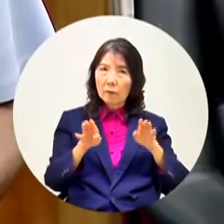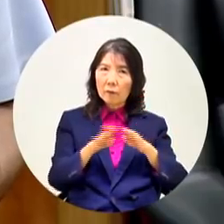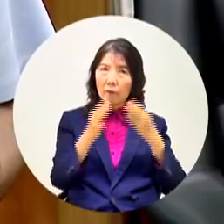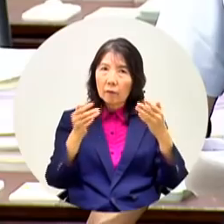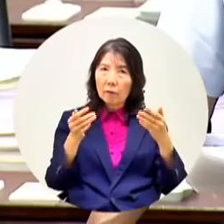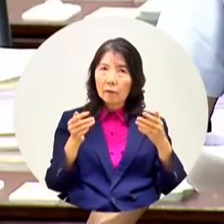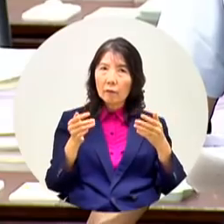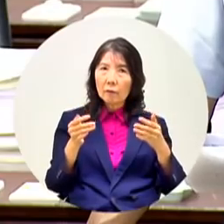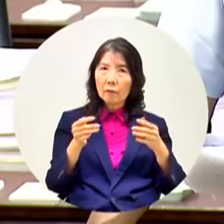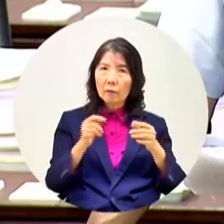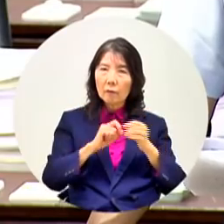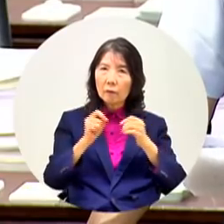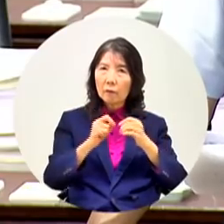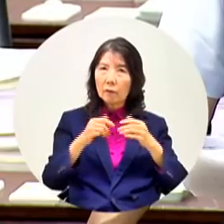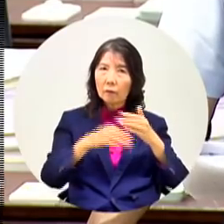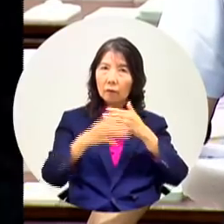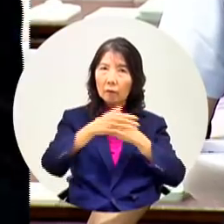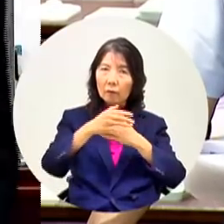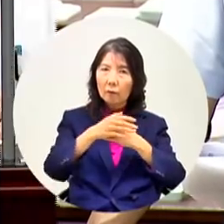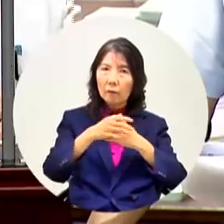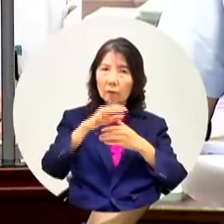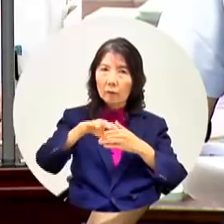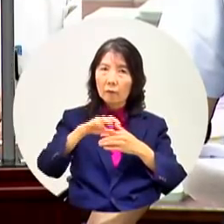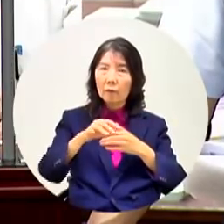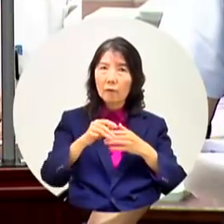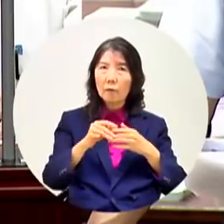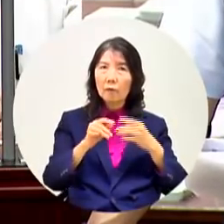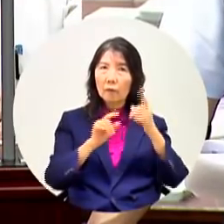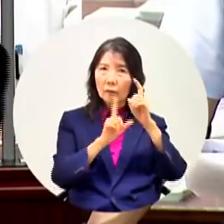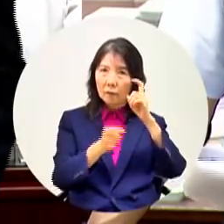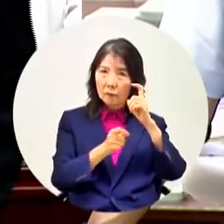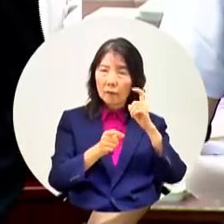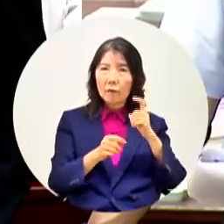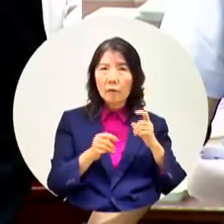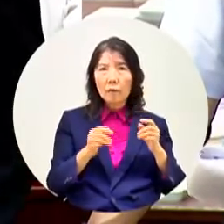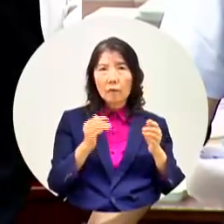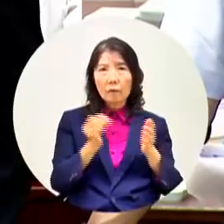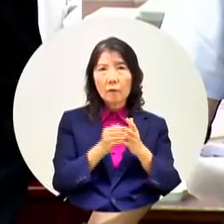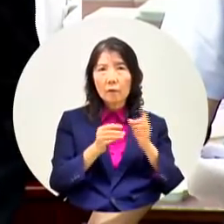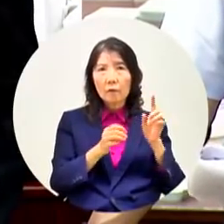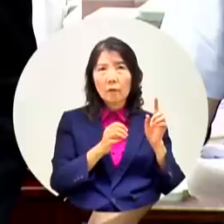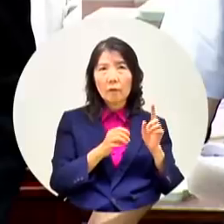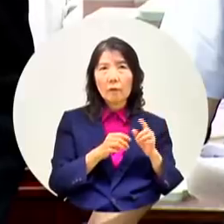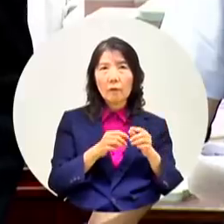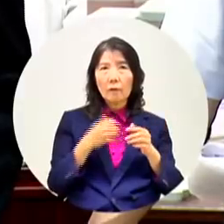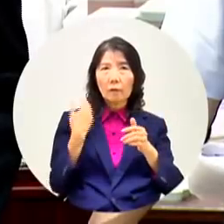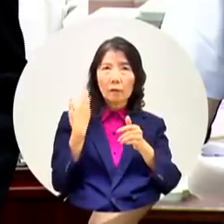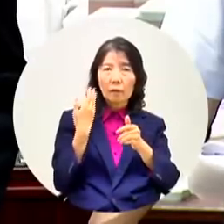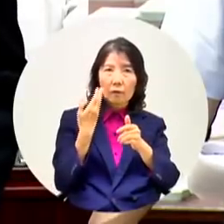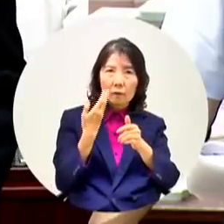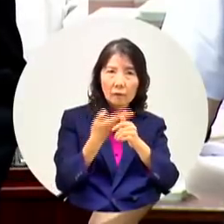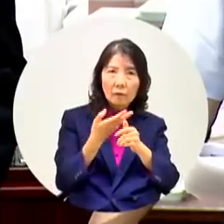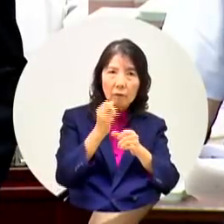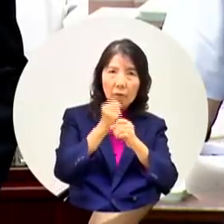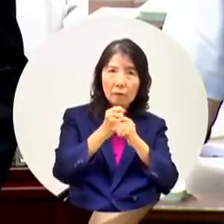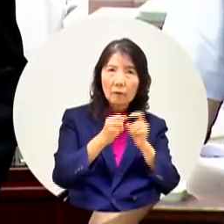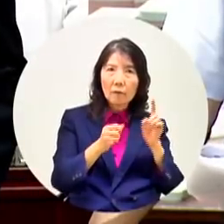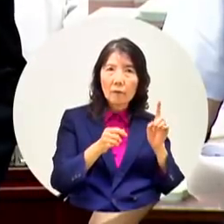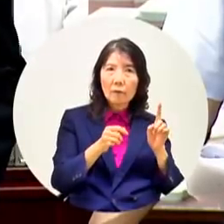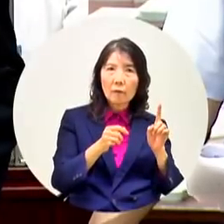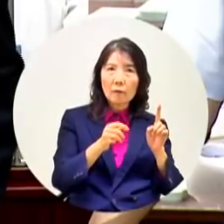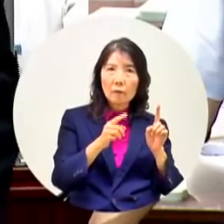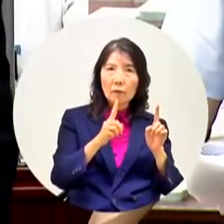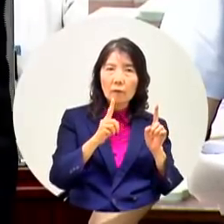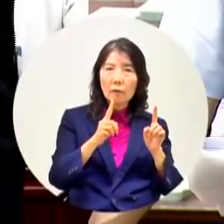划10月，交通部是规划10月。 规划10月啊，但他预定到111年。 那个是发包哈，预计发包。那动工，当然发包